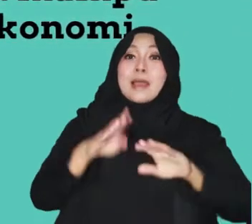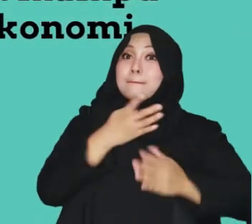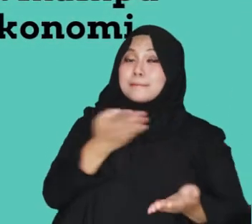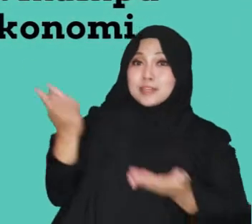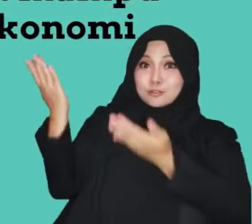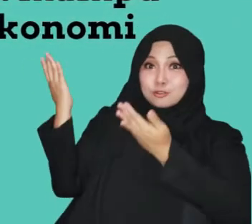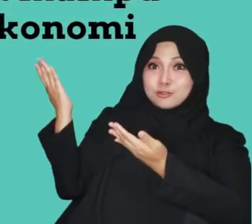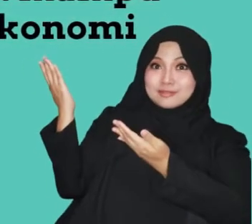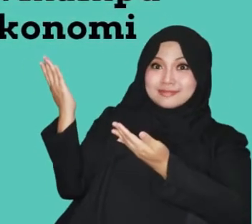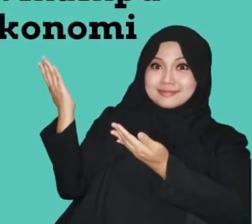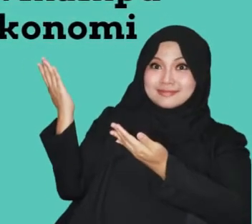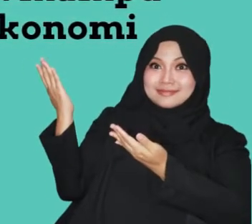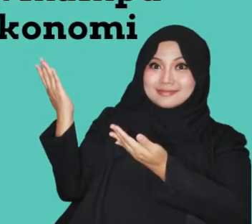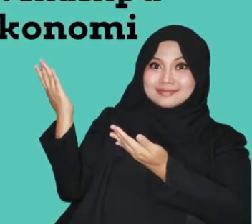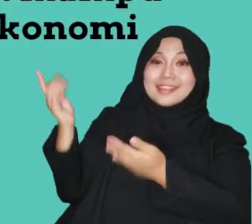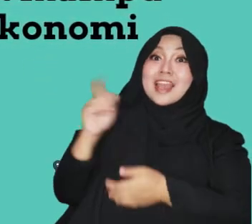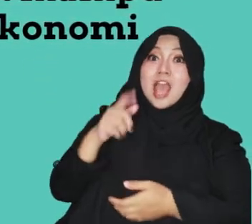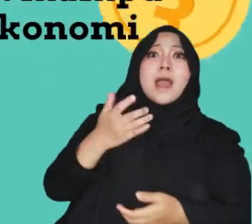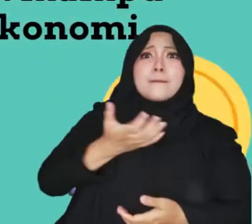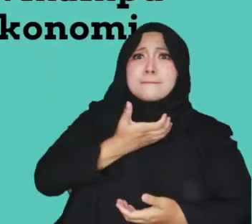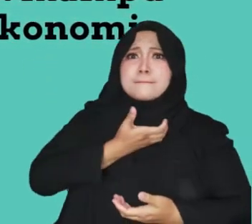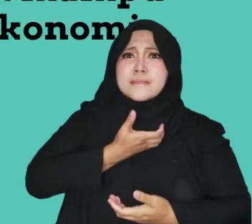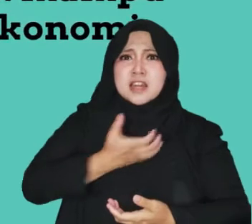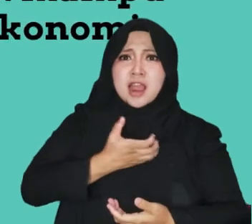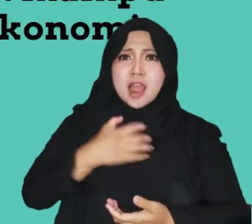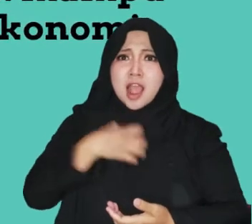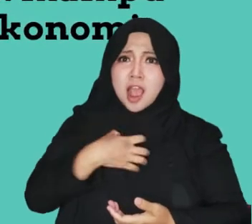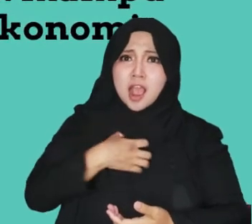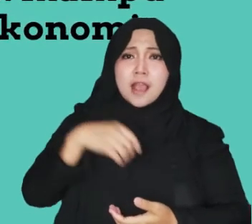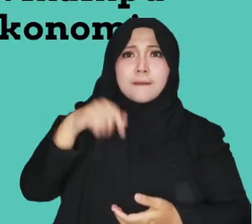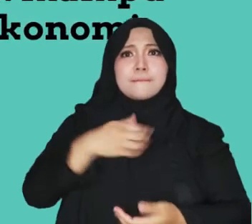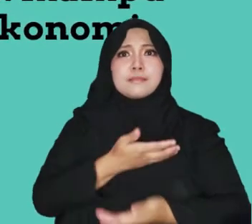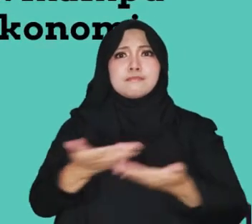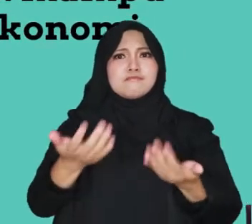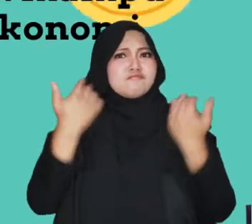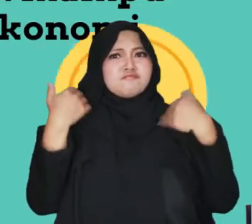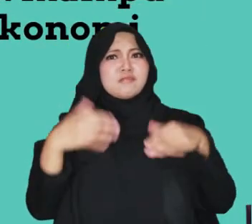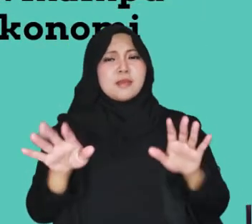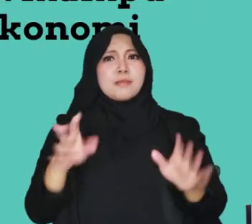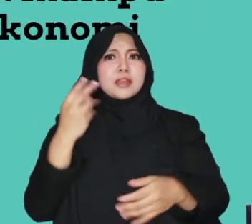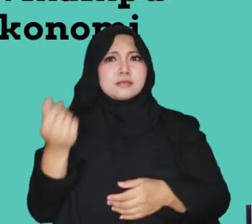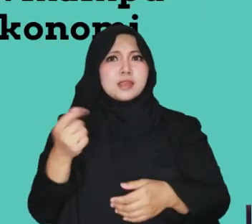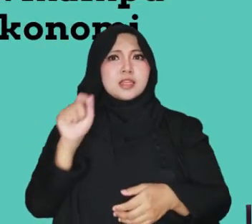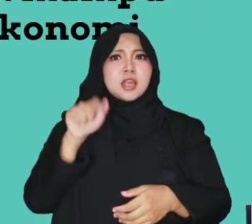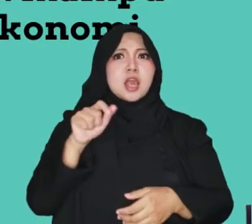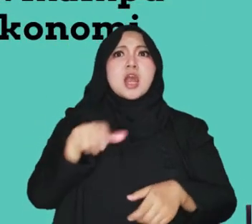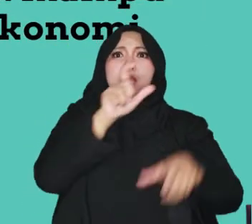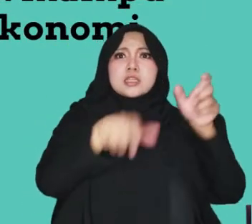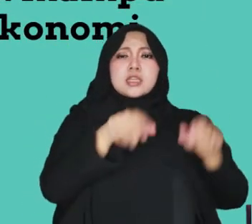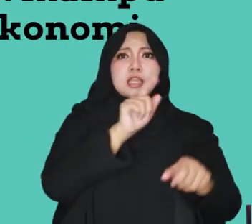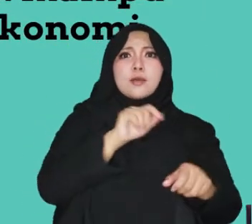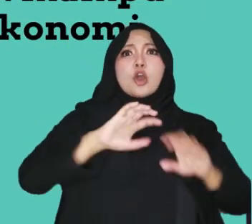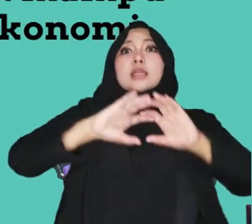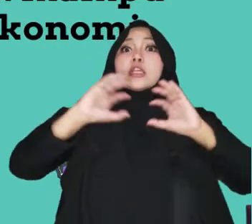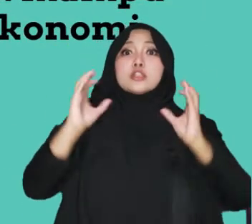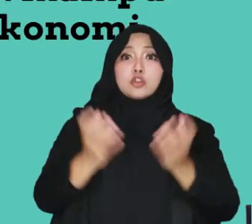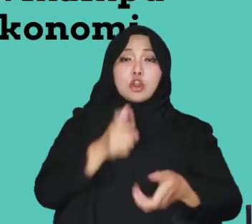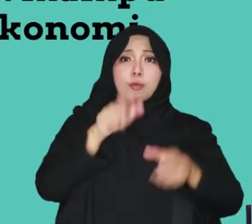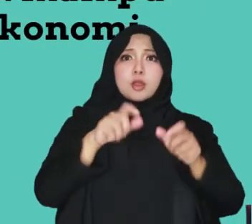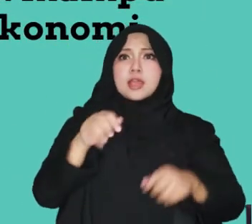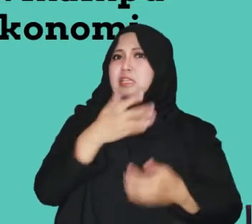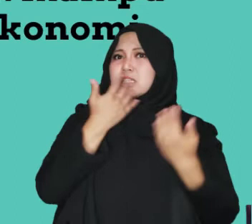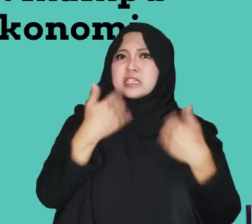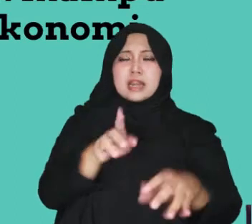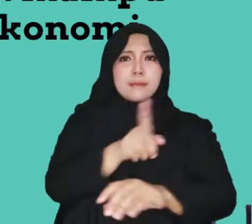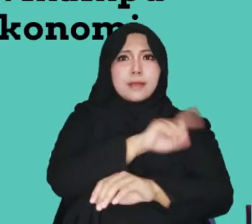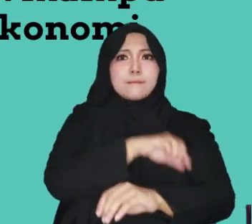Menurut Perma Nomor 1 Tahun 2014 yang berhak untuk menerima layanan pembebasan biaya perkara ialah setiap orang atau sekelompok